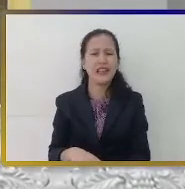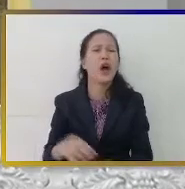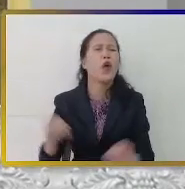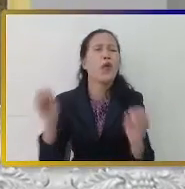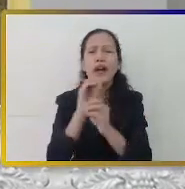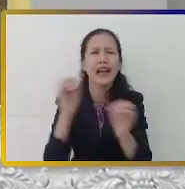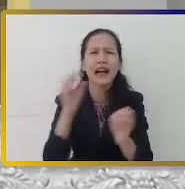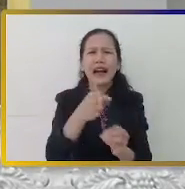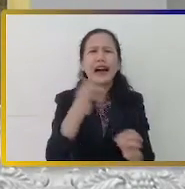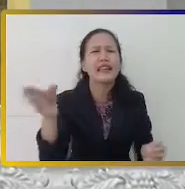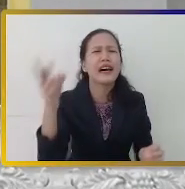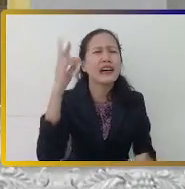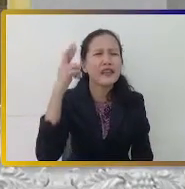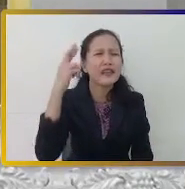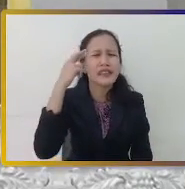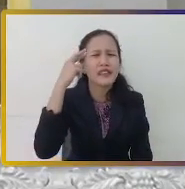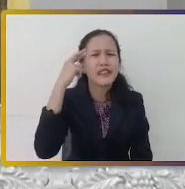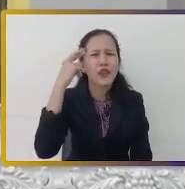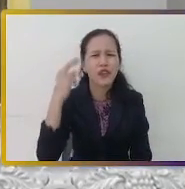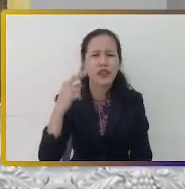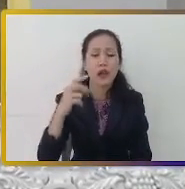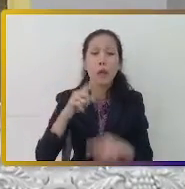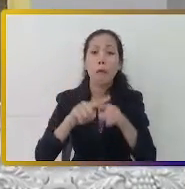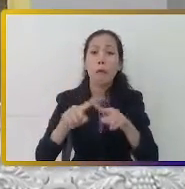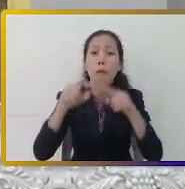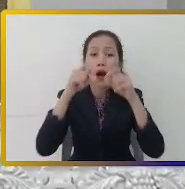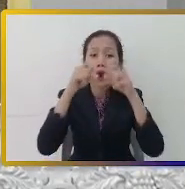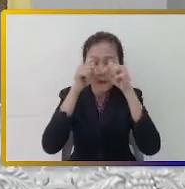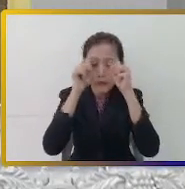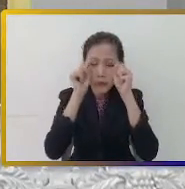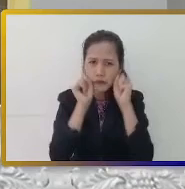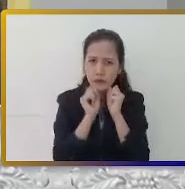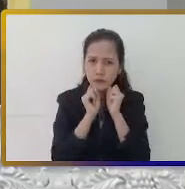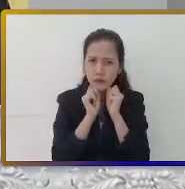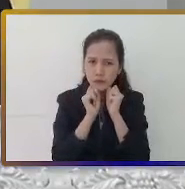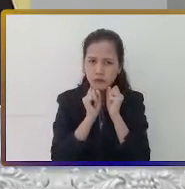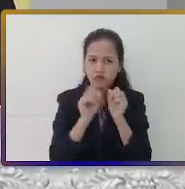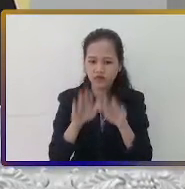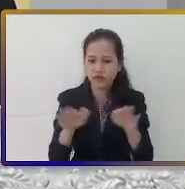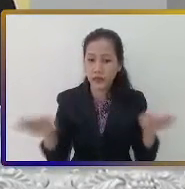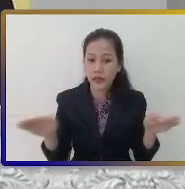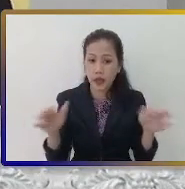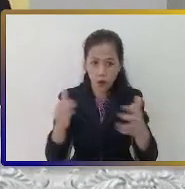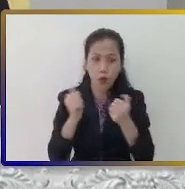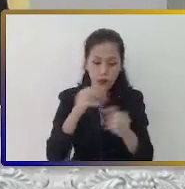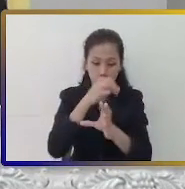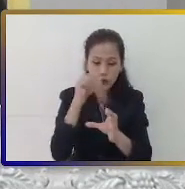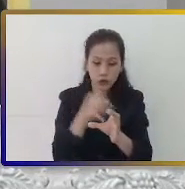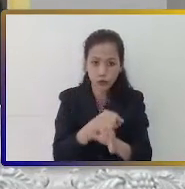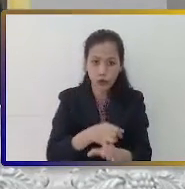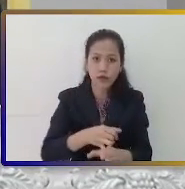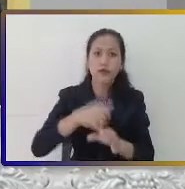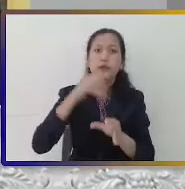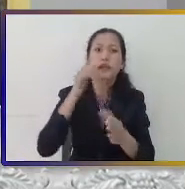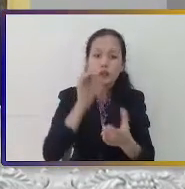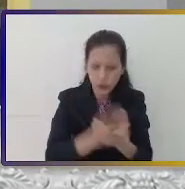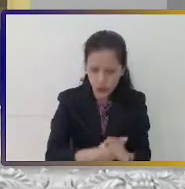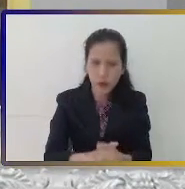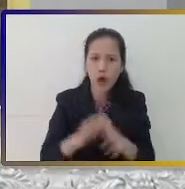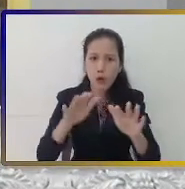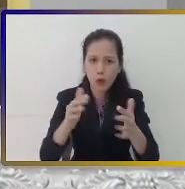dahilan. Ang nakakalungkot, yung anak gusto mag-involve, yung asawa gusto pumasok ng Bible school,